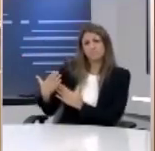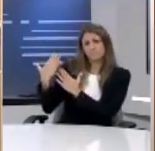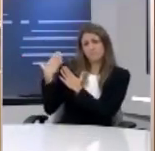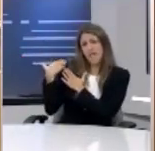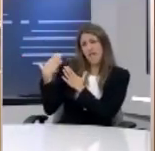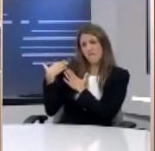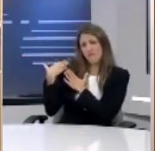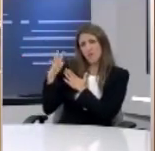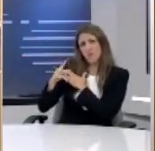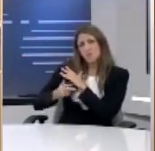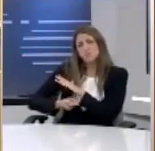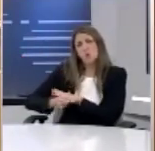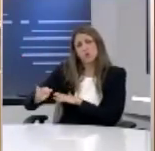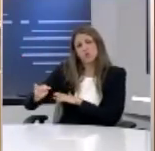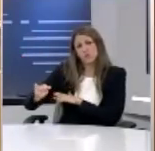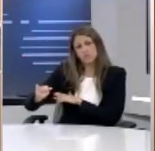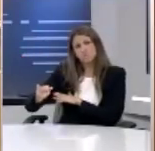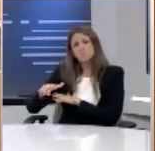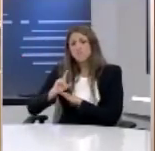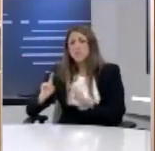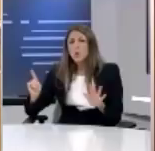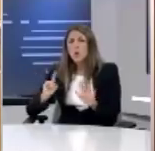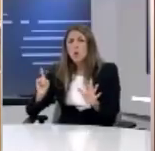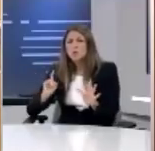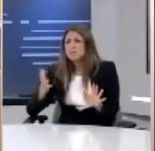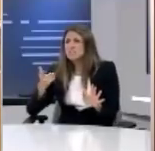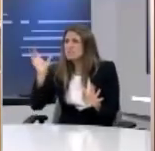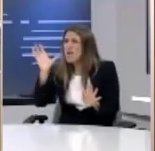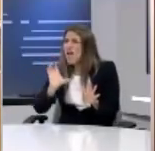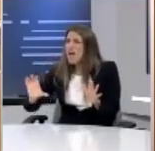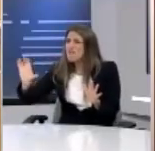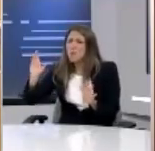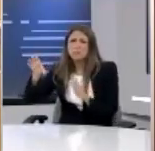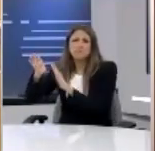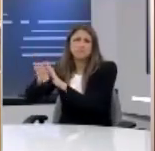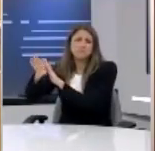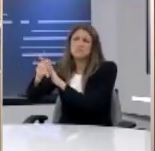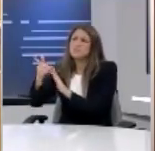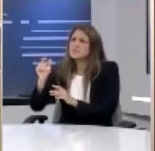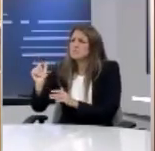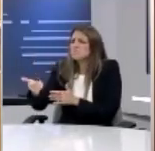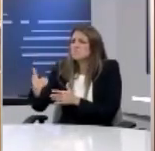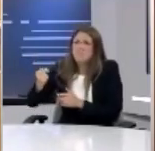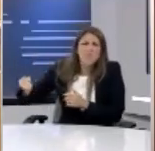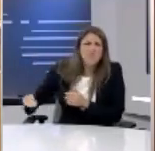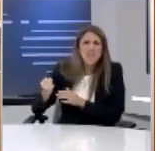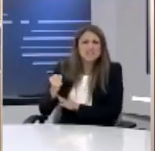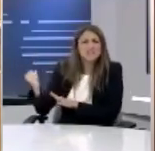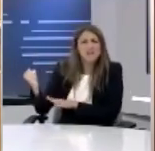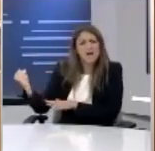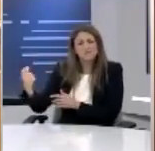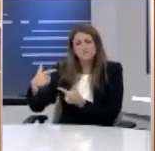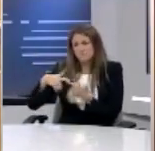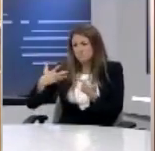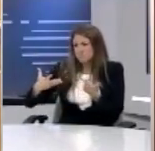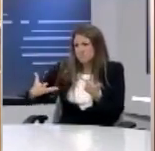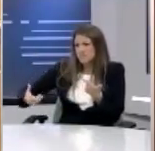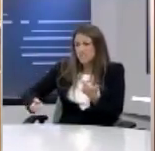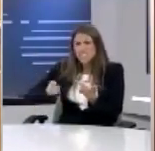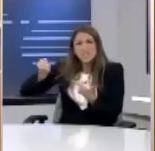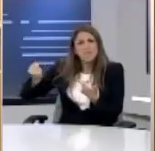την κακοφορμισμένη Ευρώπη των μεμονωμένων, απομονωμένων εθνικιστικών κυβερνήσεων. Κανένας